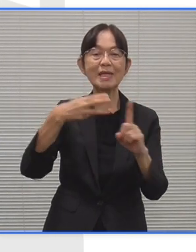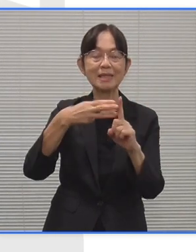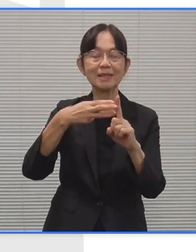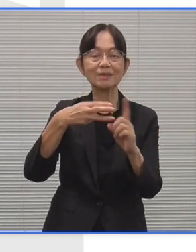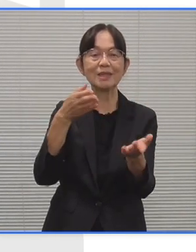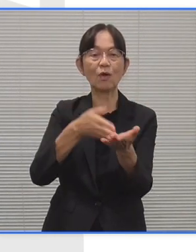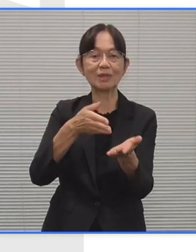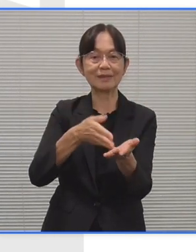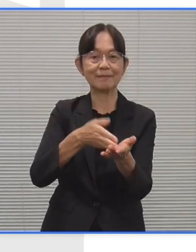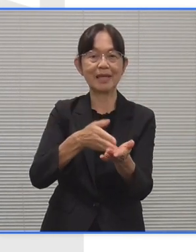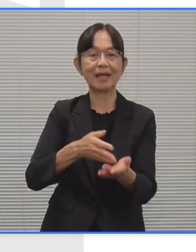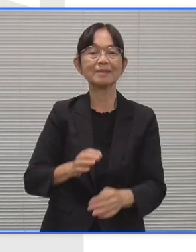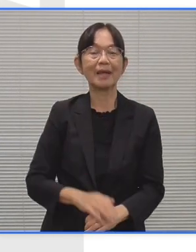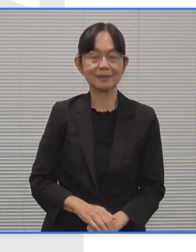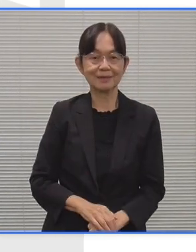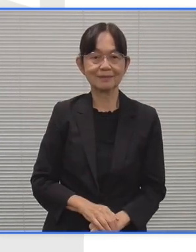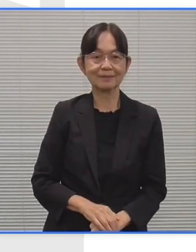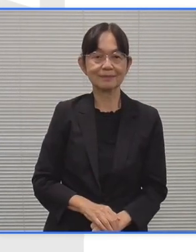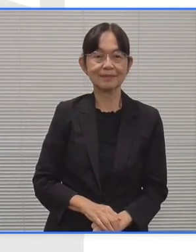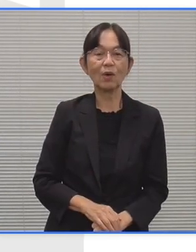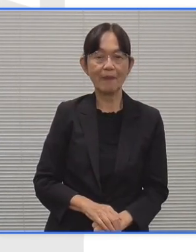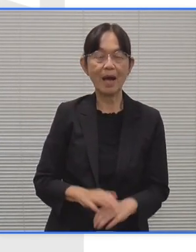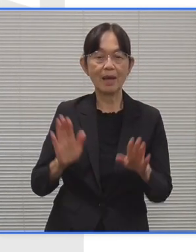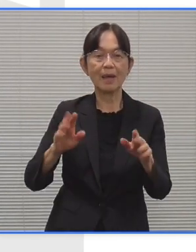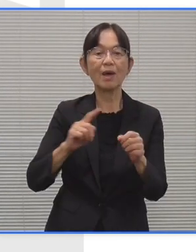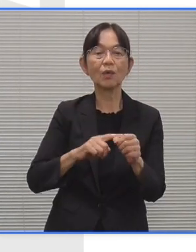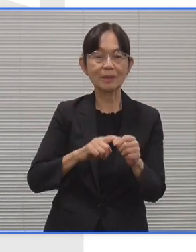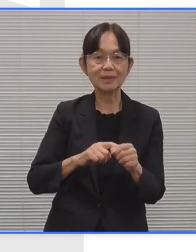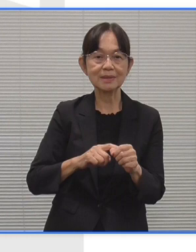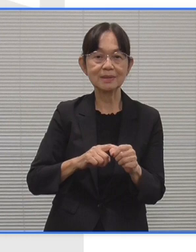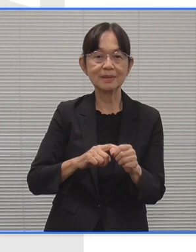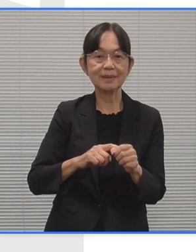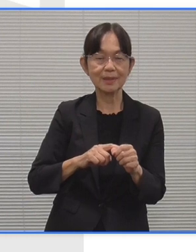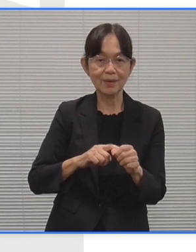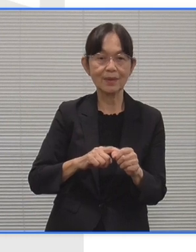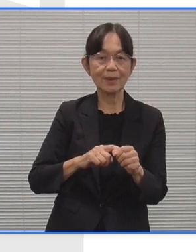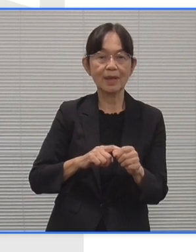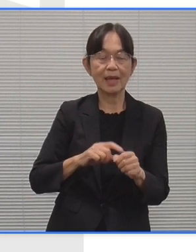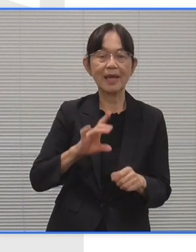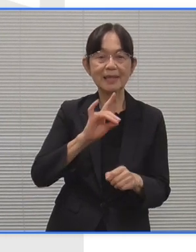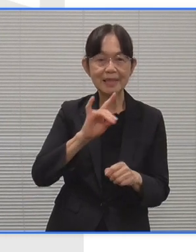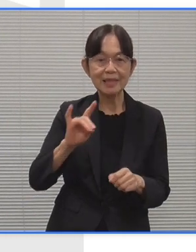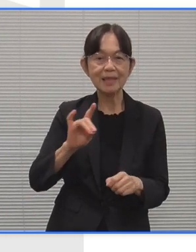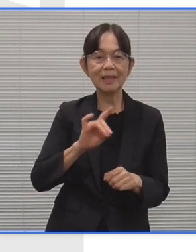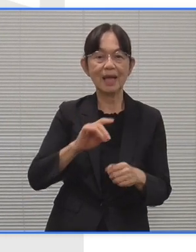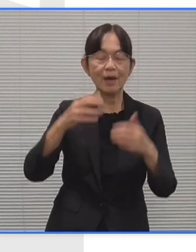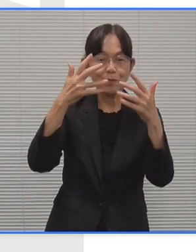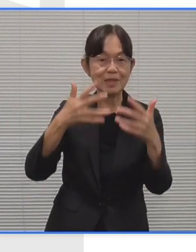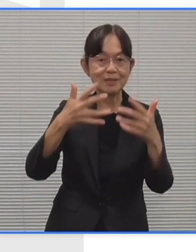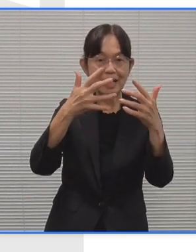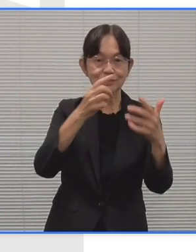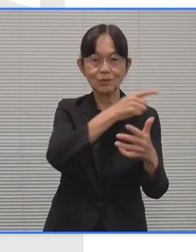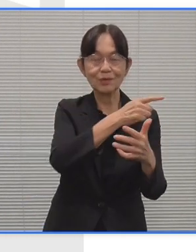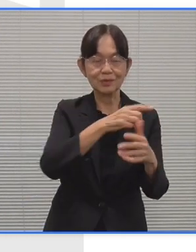説明をいたします。これが今年キービジュアルということで初めて作りました。